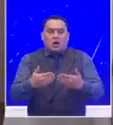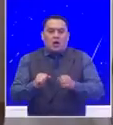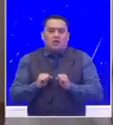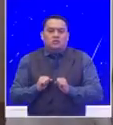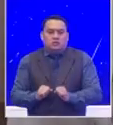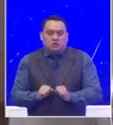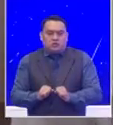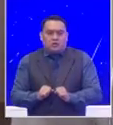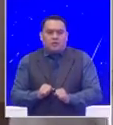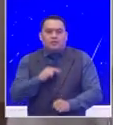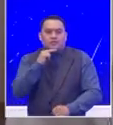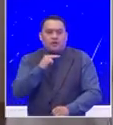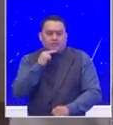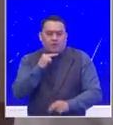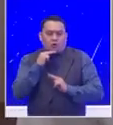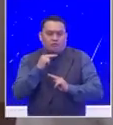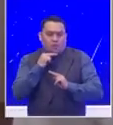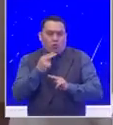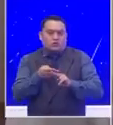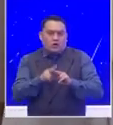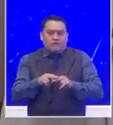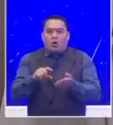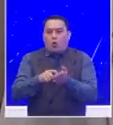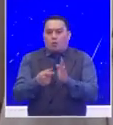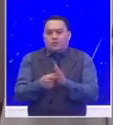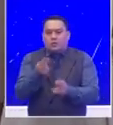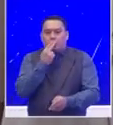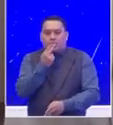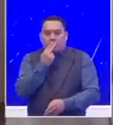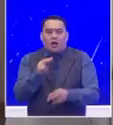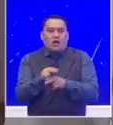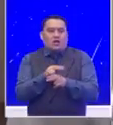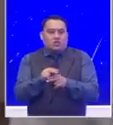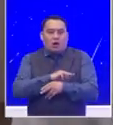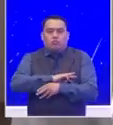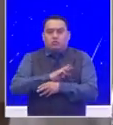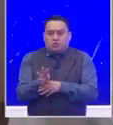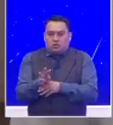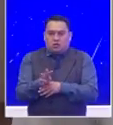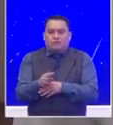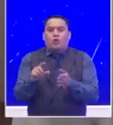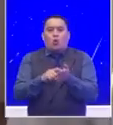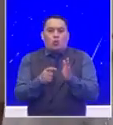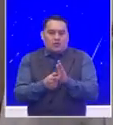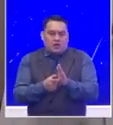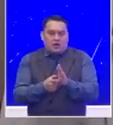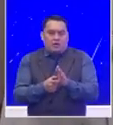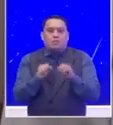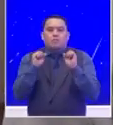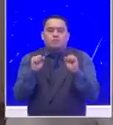сейчас сосредоточены в своих комнатах, в своих палатах. Питание и лечение обеспечиваем прямо в комнатах.